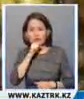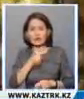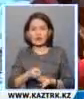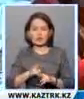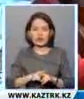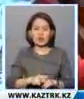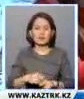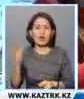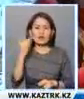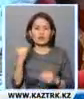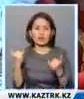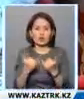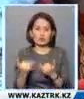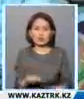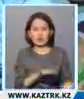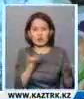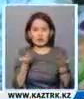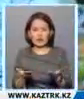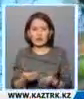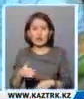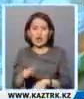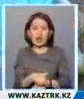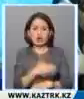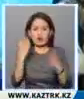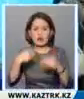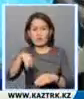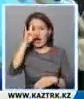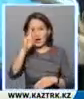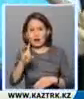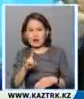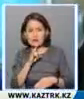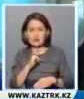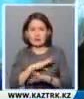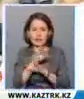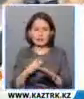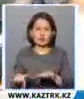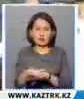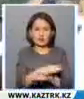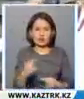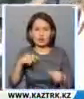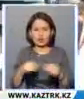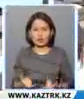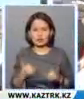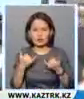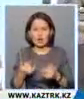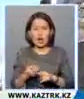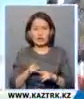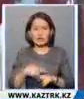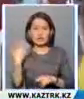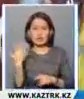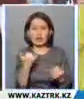ата-бабамыз ұзын сары келді деп бекер айтпаған. Күн ұзарар шақты қазақ жуанның жіңішкеріп, жіңішкенің үзілетін уақыты дейді